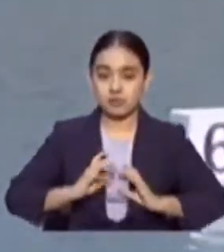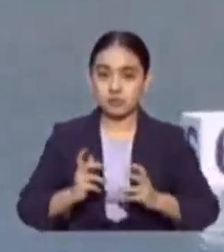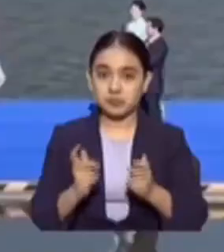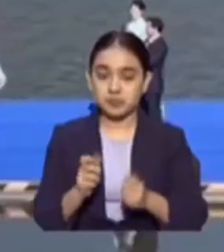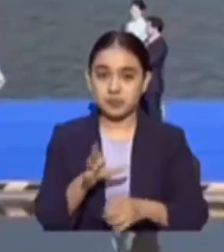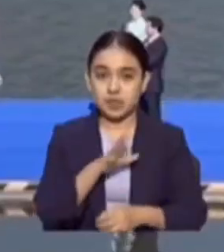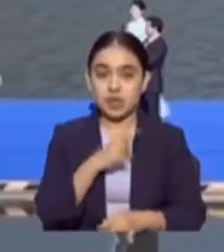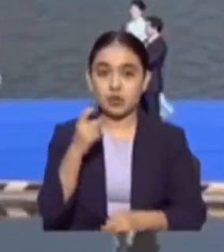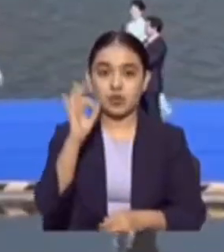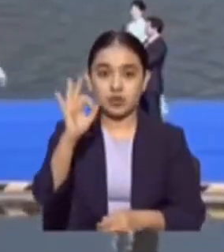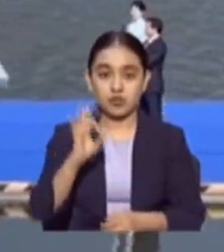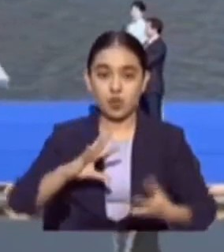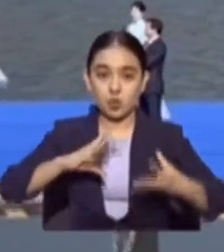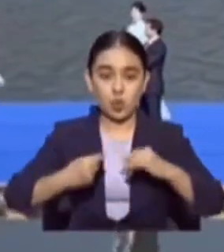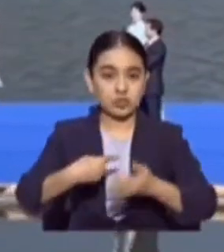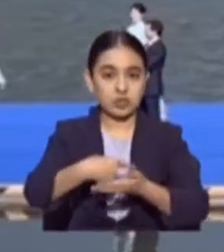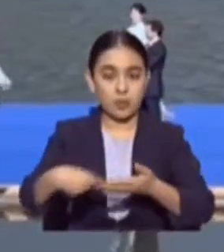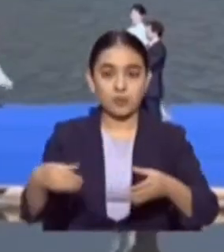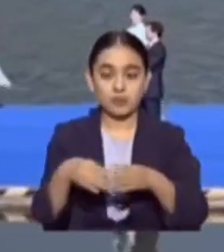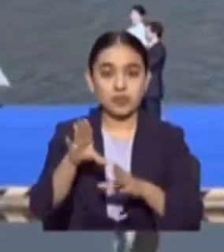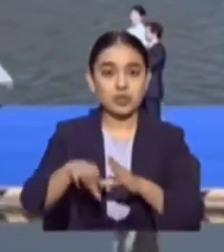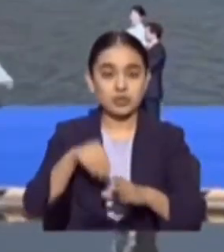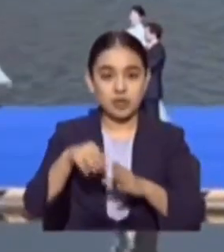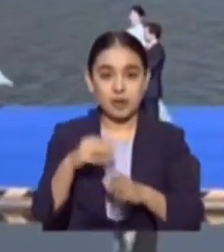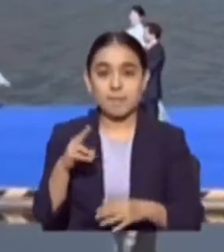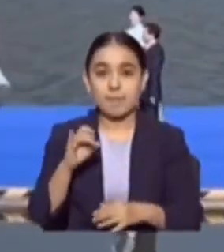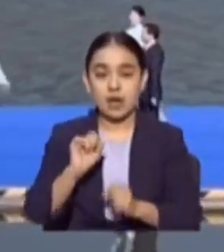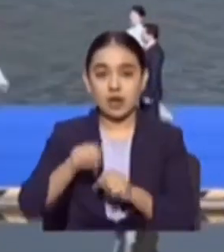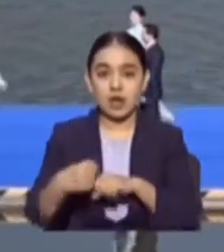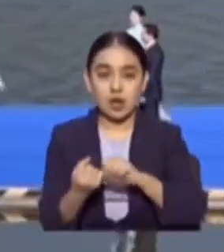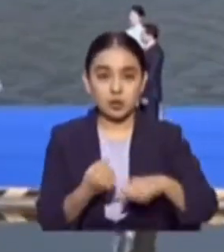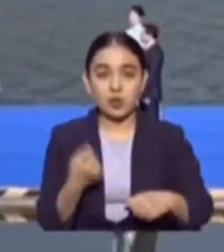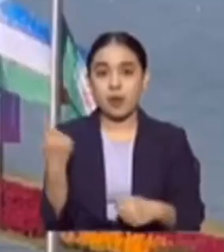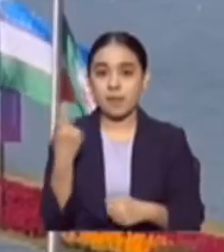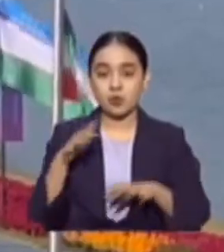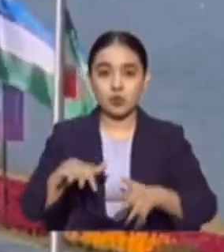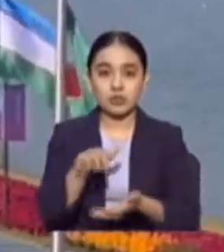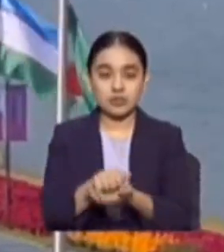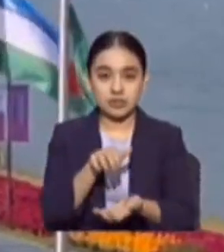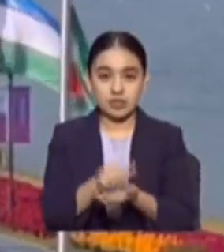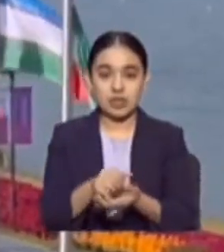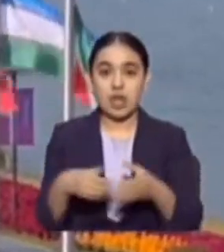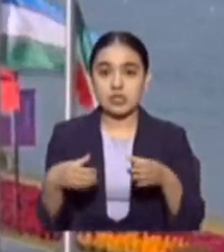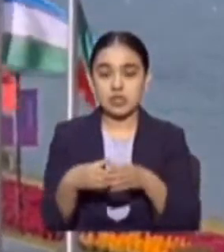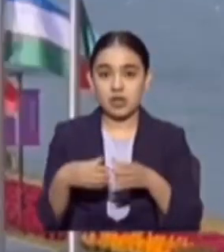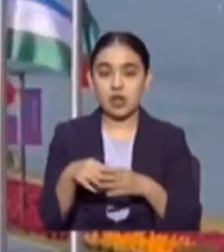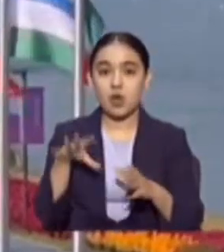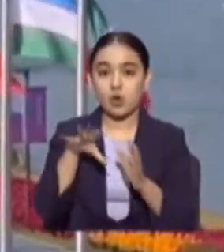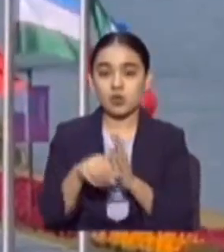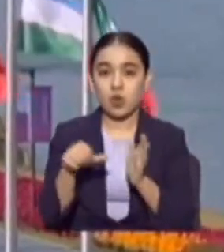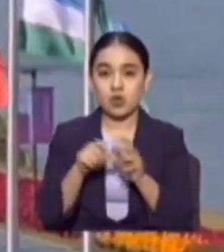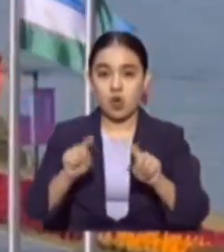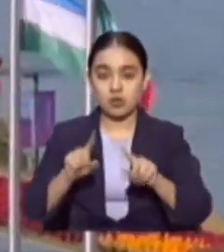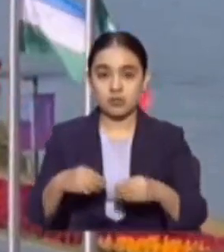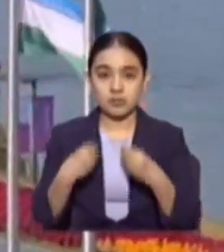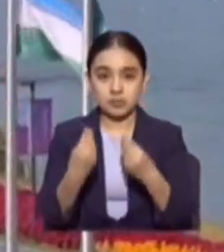sazovor bo'ldi. 100%lik natija qayd etgan terma jamoamiz parakanoy dasturida birinchi o'rinni egalladi va delegatsiyamiz hisobiga 6 ta